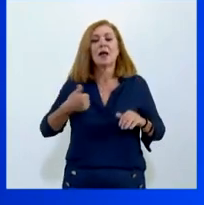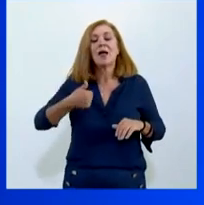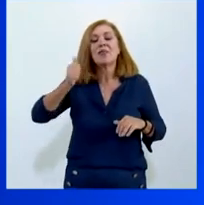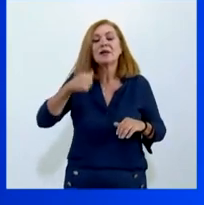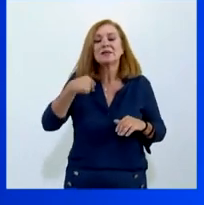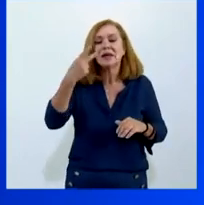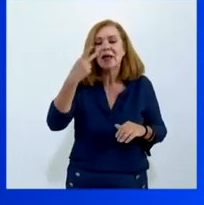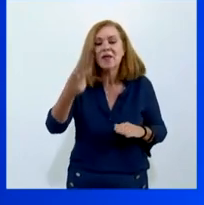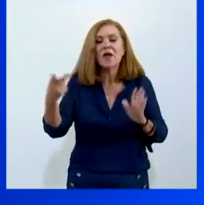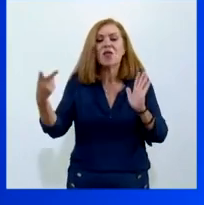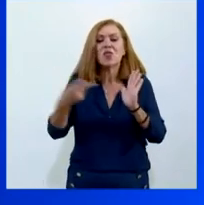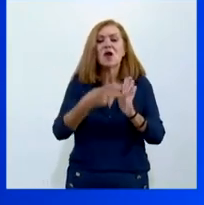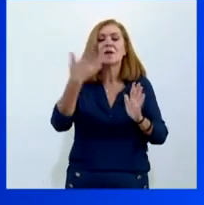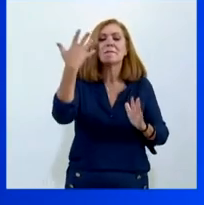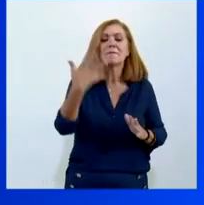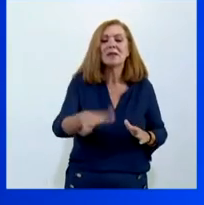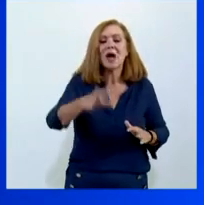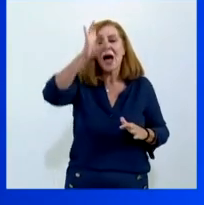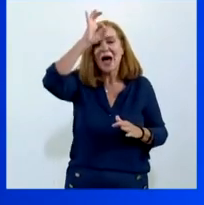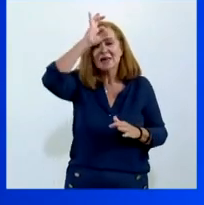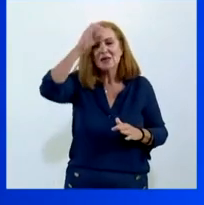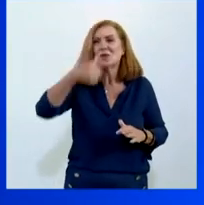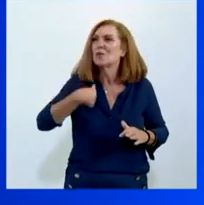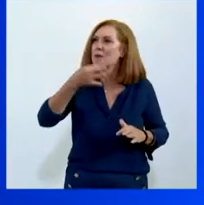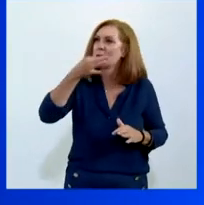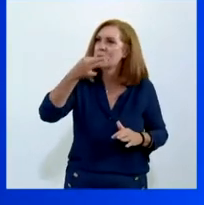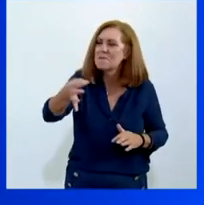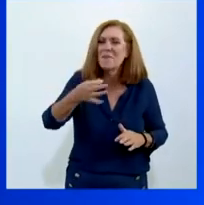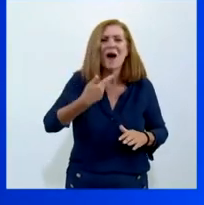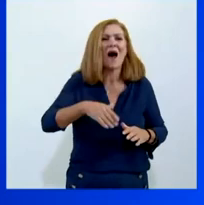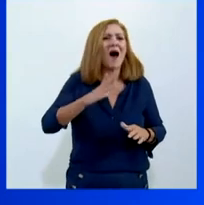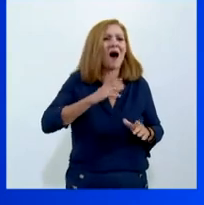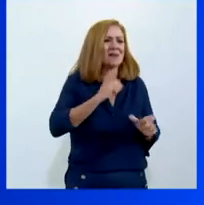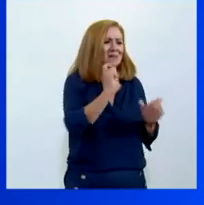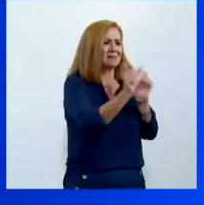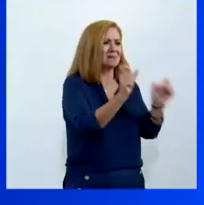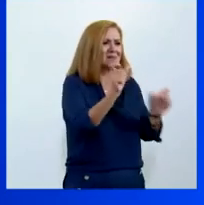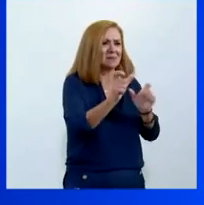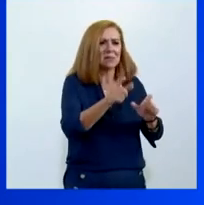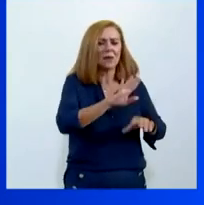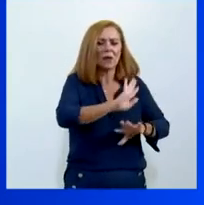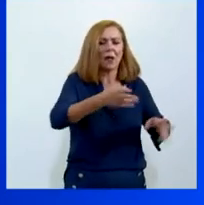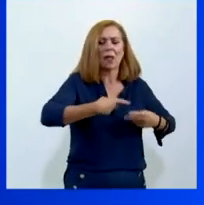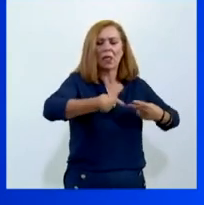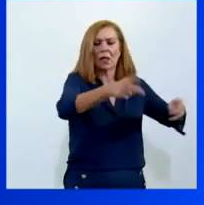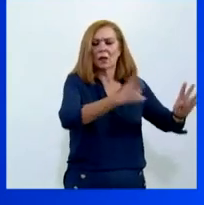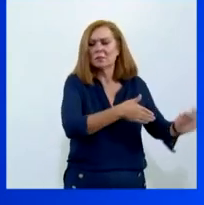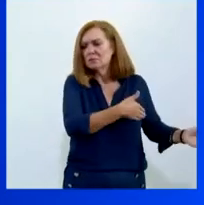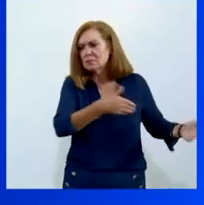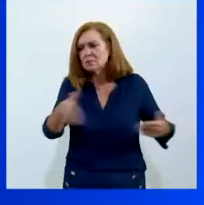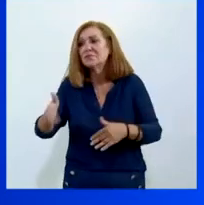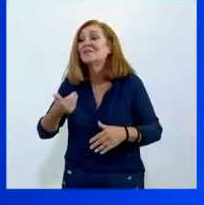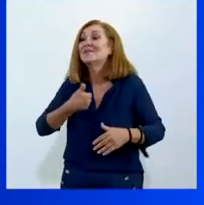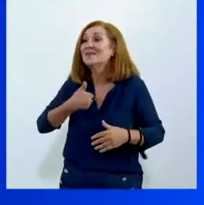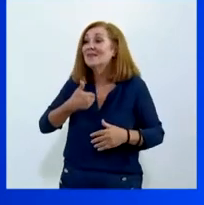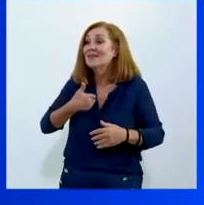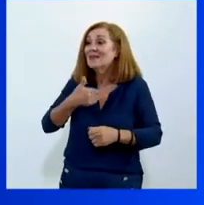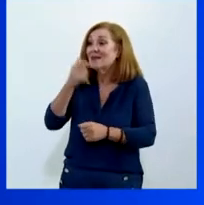2.500 αστυνομικοί θα αποδεσμευθούν από τη φύλαξη προσώπων. Αυτό συμπεριλαμβάνει και αστυνομικούς που είναι στη δικιά